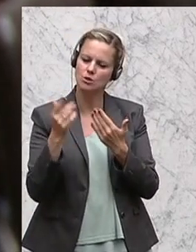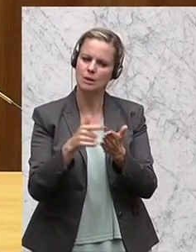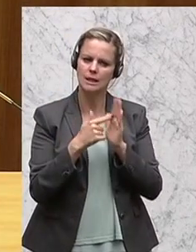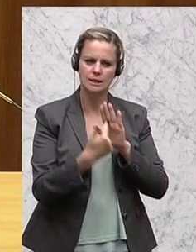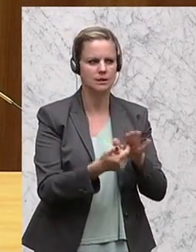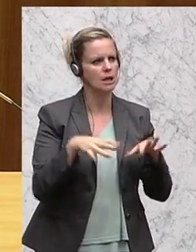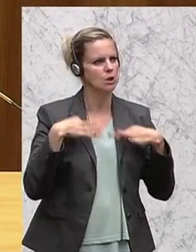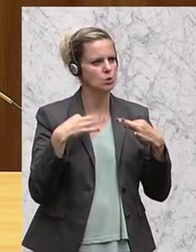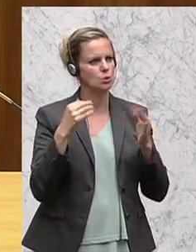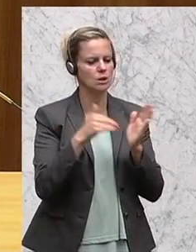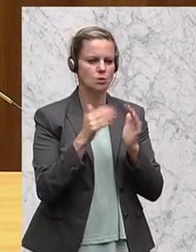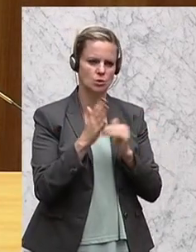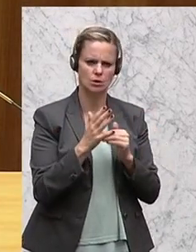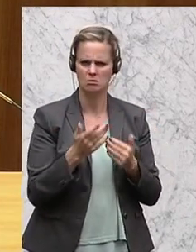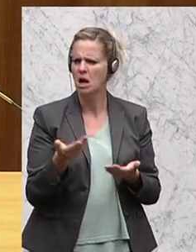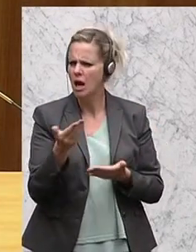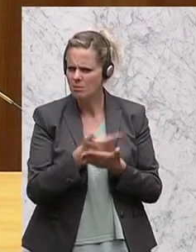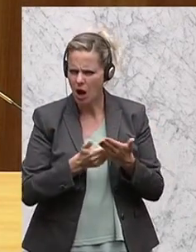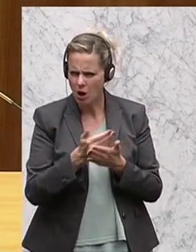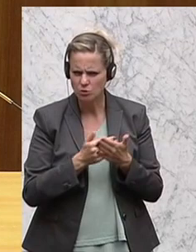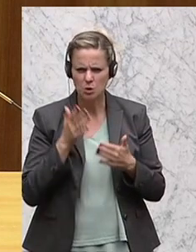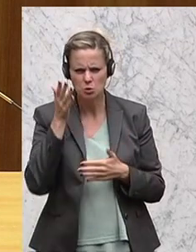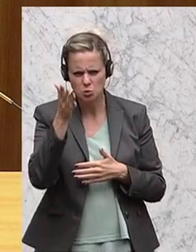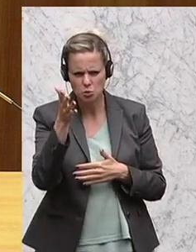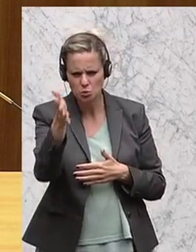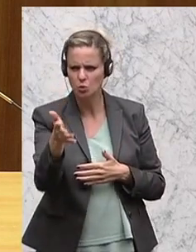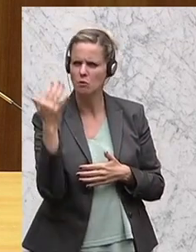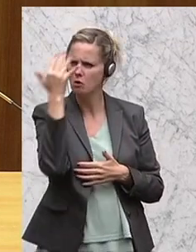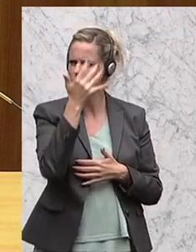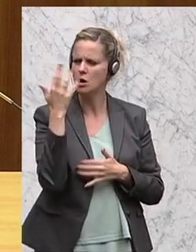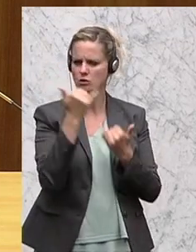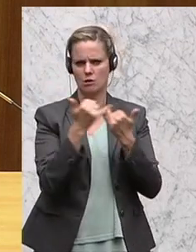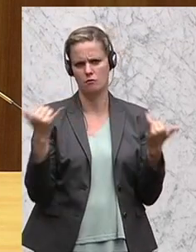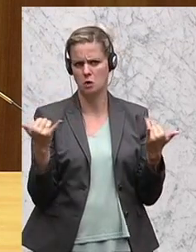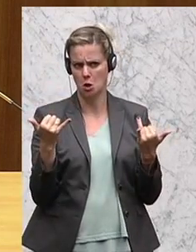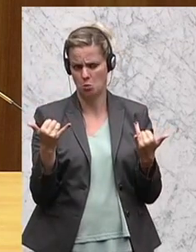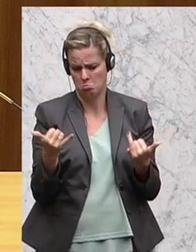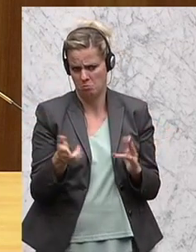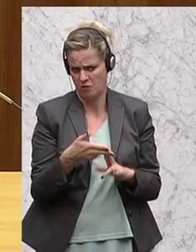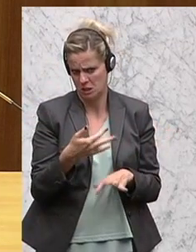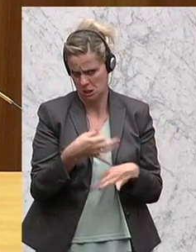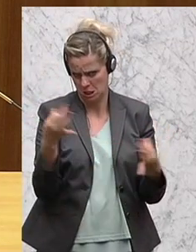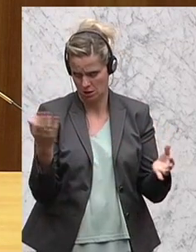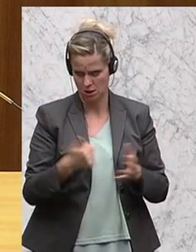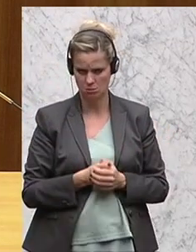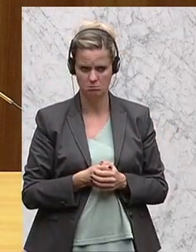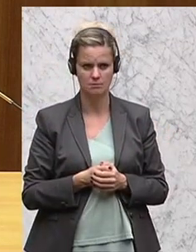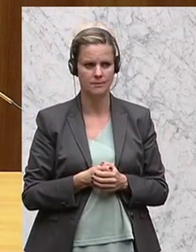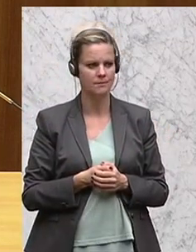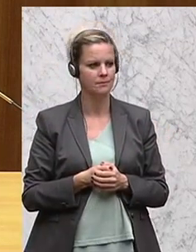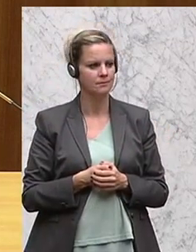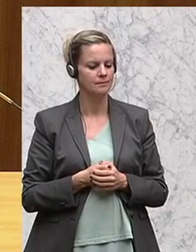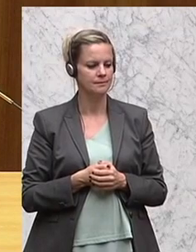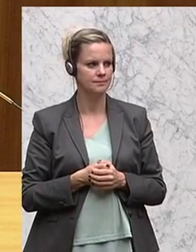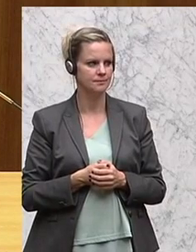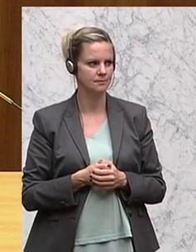Gesundheitssystem und, und. Über Ausbildung und wie Sie sich das in Zukunft vorstellen, wurde relativ wenig gesagt. Und